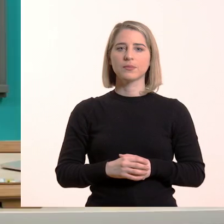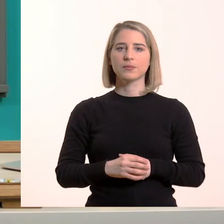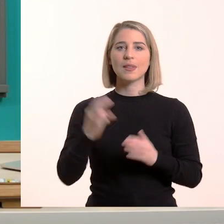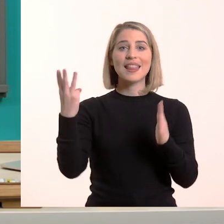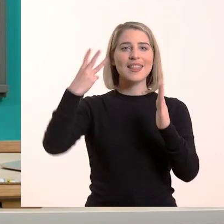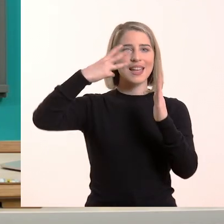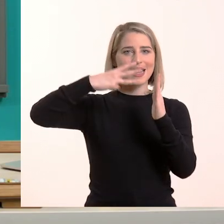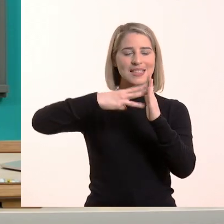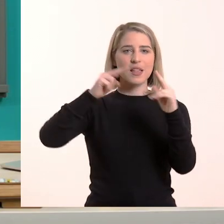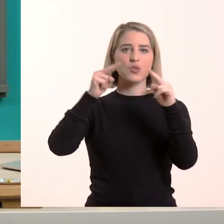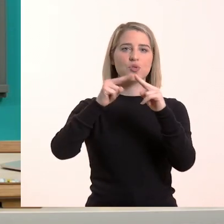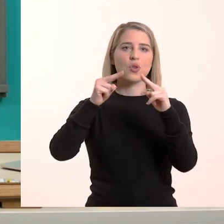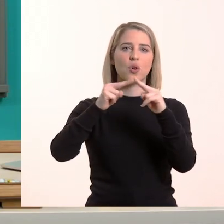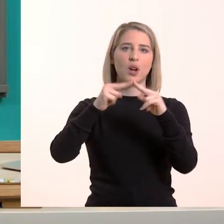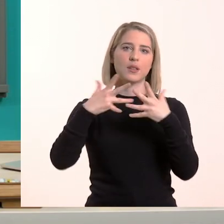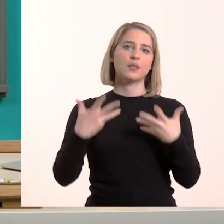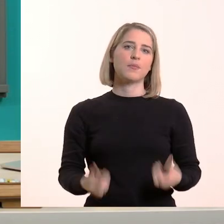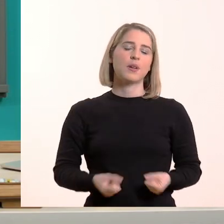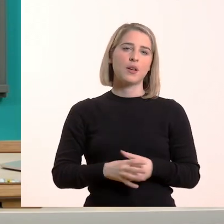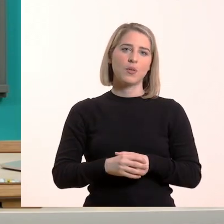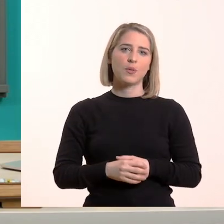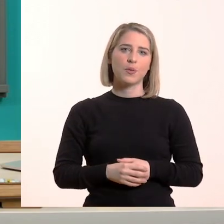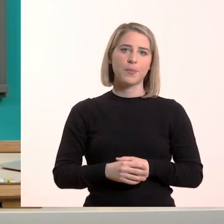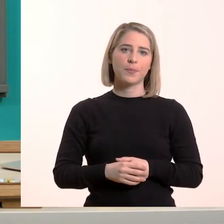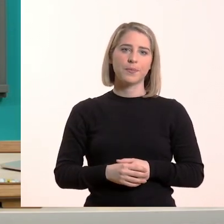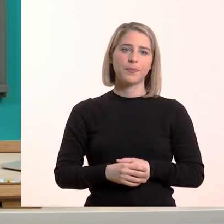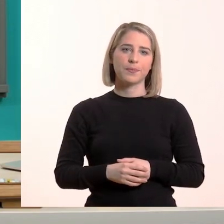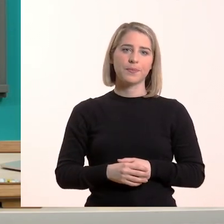3.000 σοκολάτες υπάρχουν λοιπόν στο μαγαζί, στο ζαχαροπλαστείο.